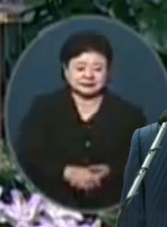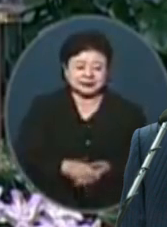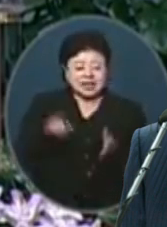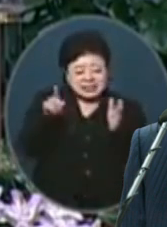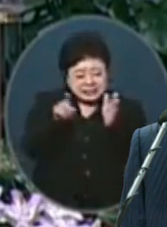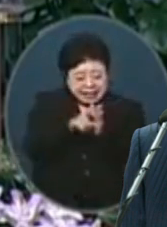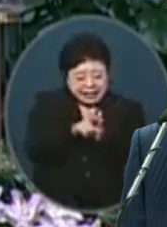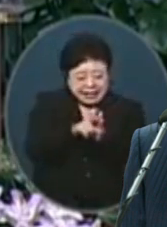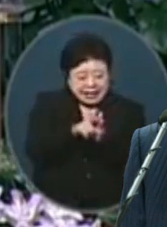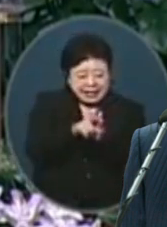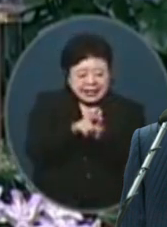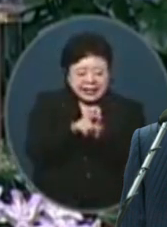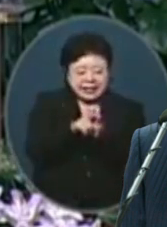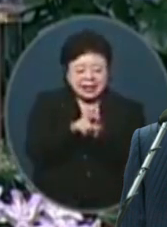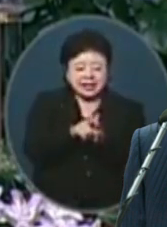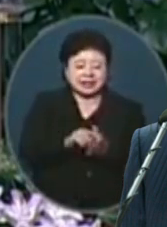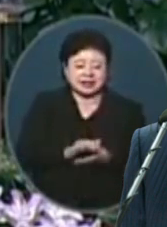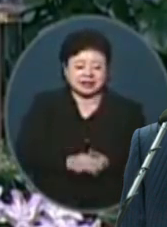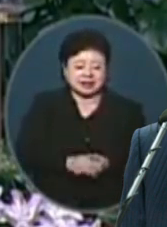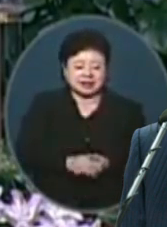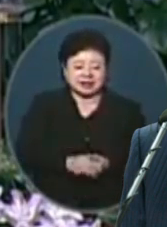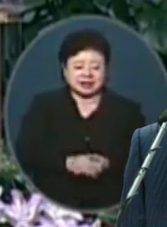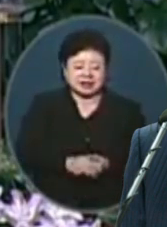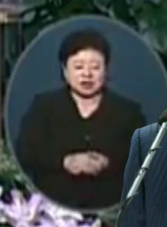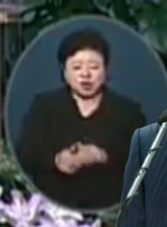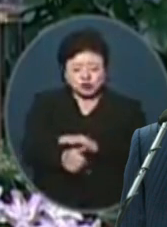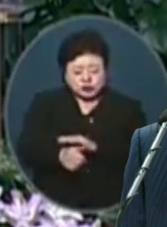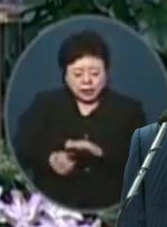신앙의 후퇴와